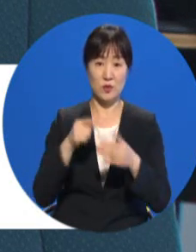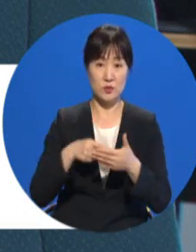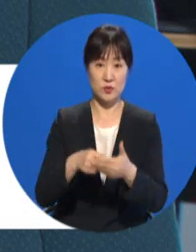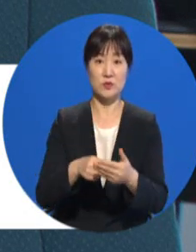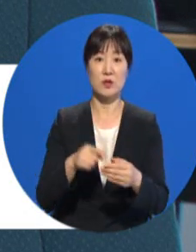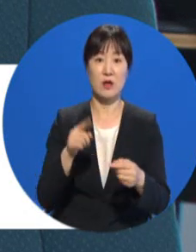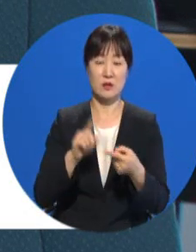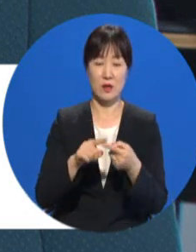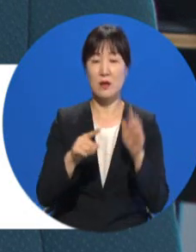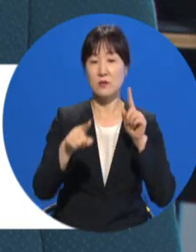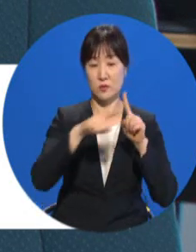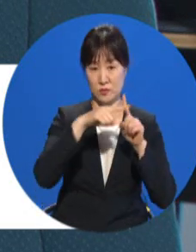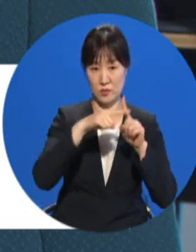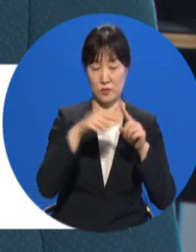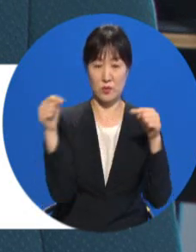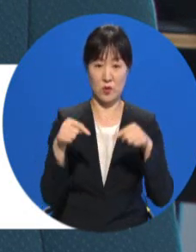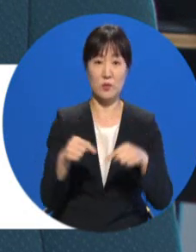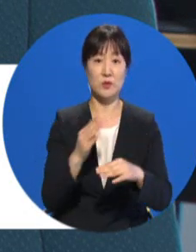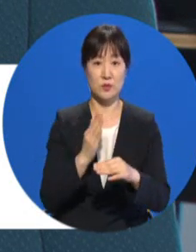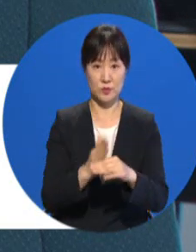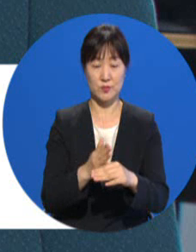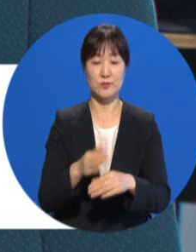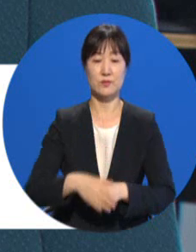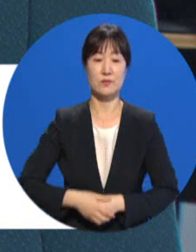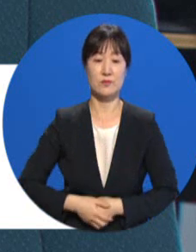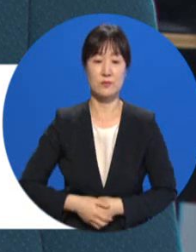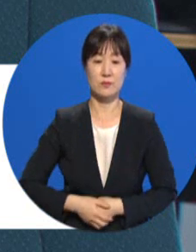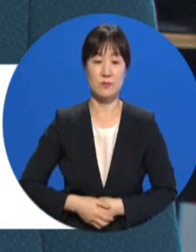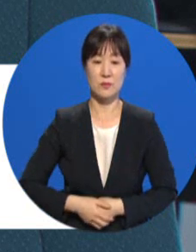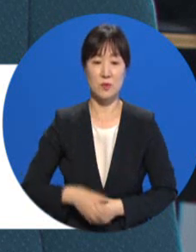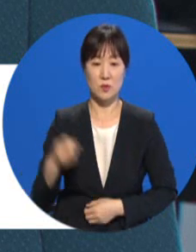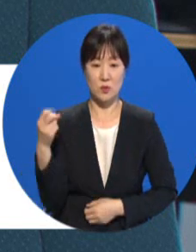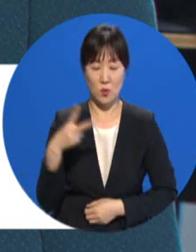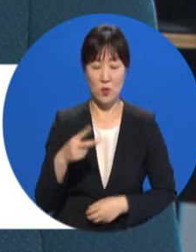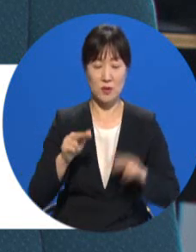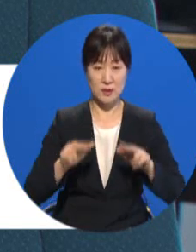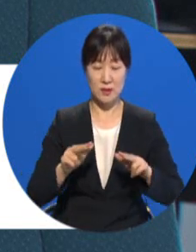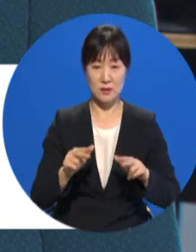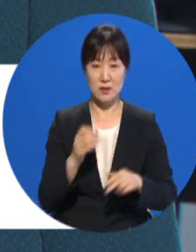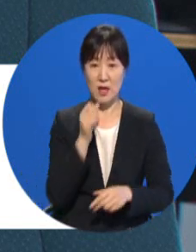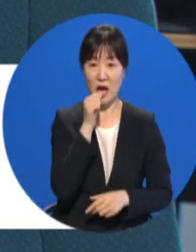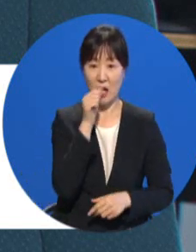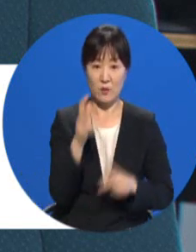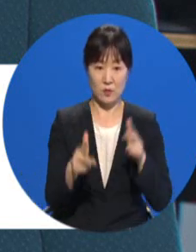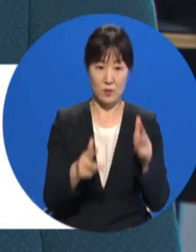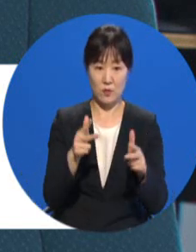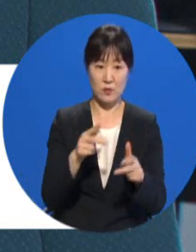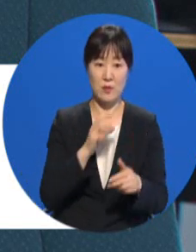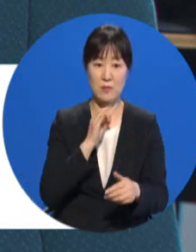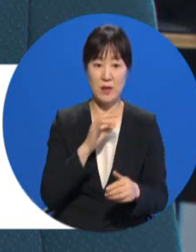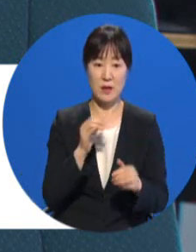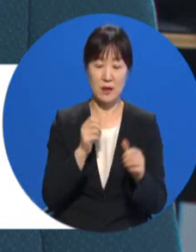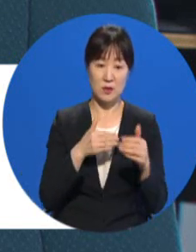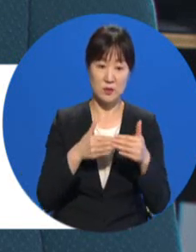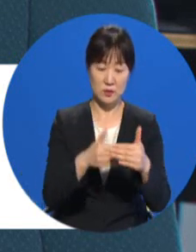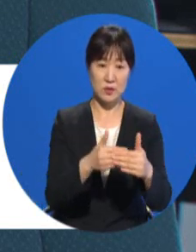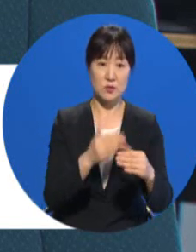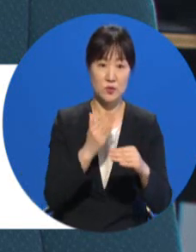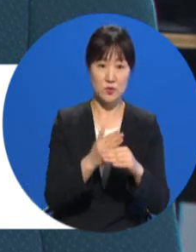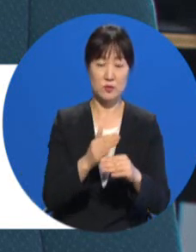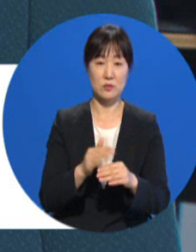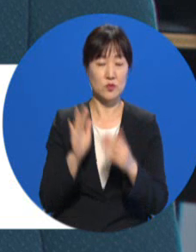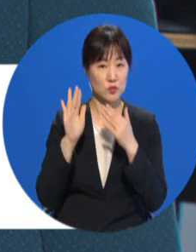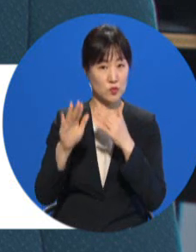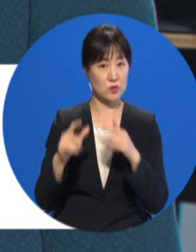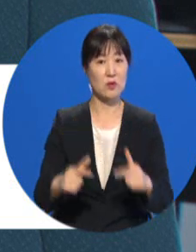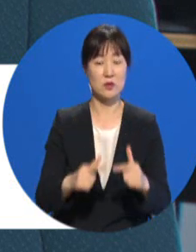대해서 긍정적으로 지금 협의해 나갈 계획입니다. 그리고 현재는 포스코 광양제철소만 타깃으로 하고 있는데